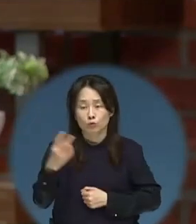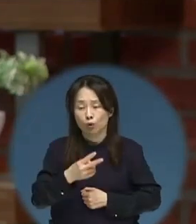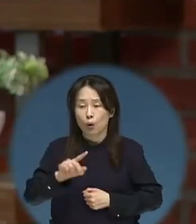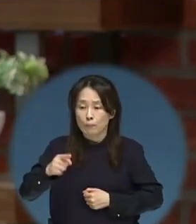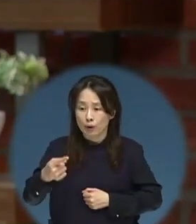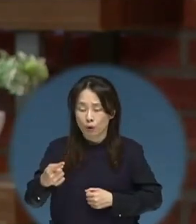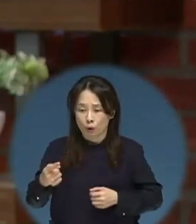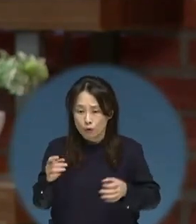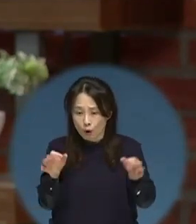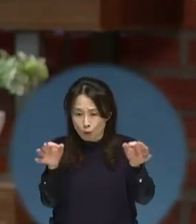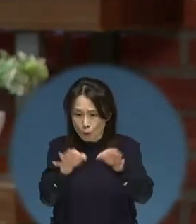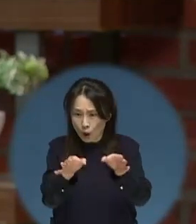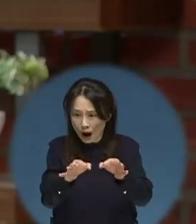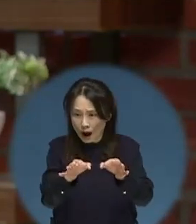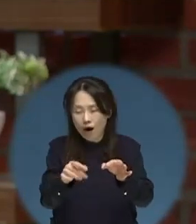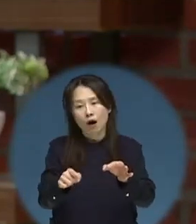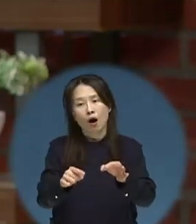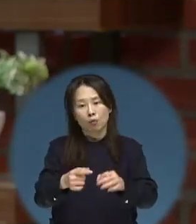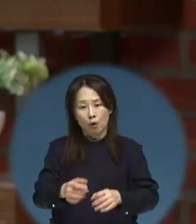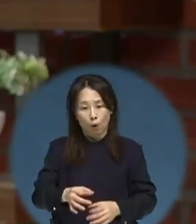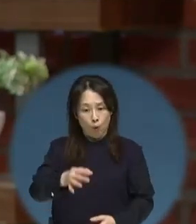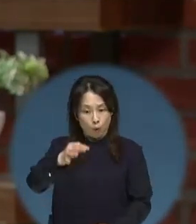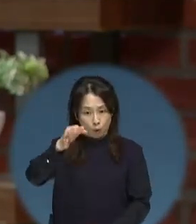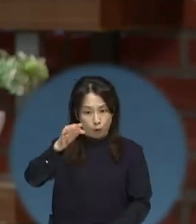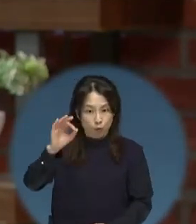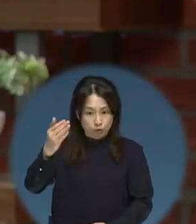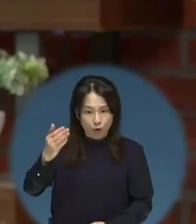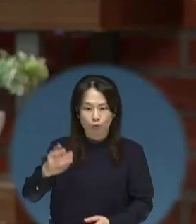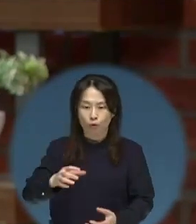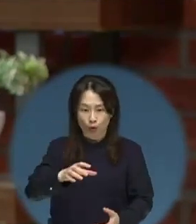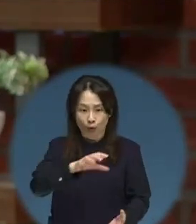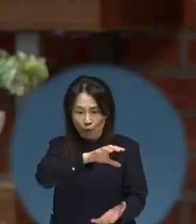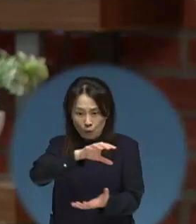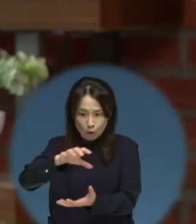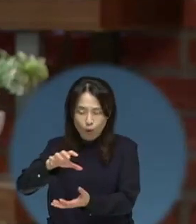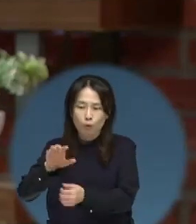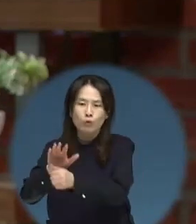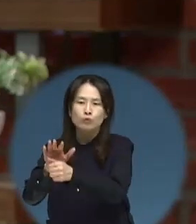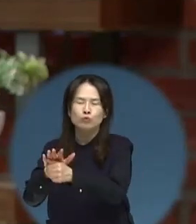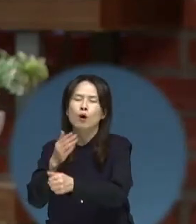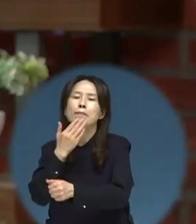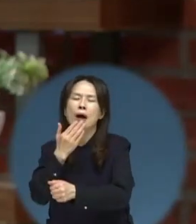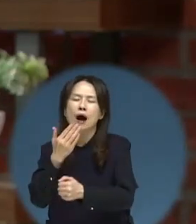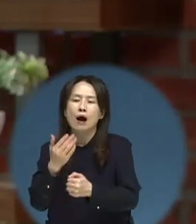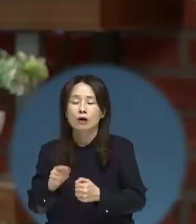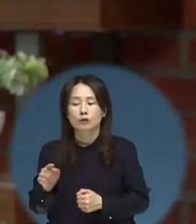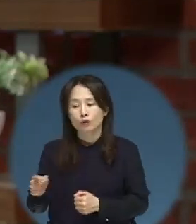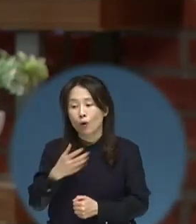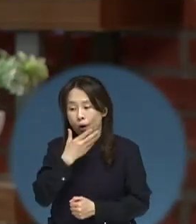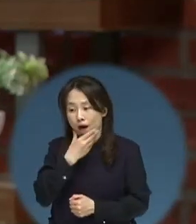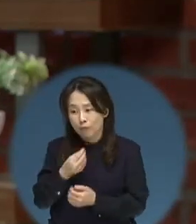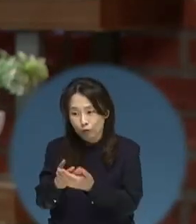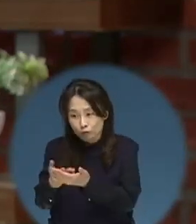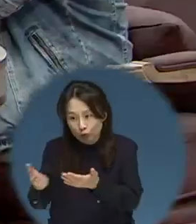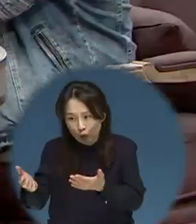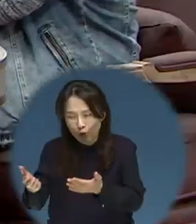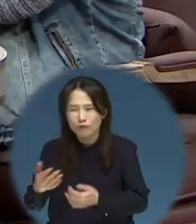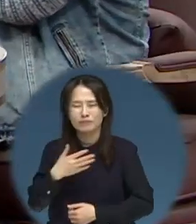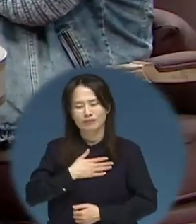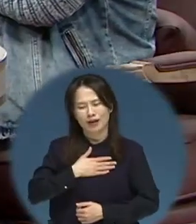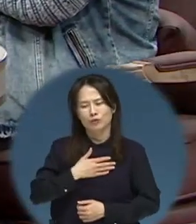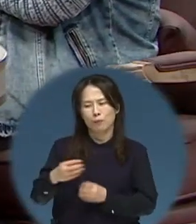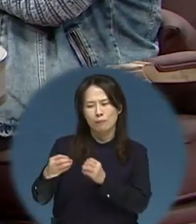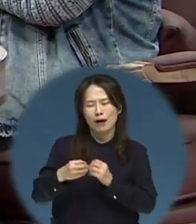있으니까 그리고 내가 그만큼 그 사람에게 행복을 주면서 나까지 행복할 수 있으니까 예. 간절히 했던 것 같아요. 그리고